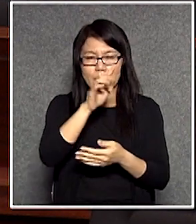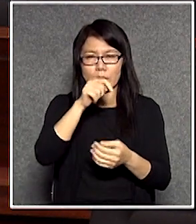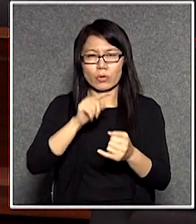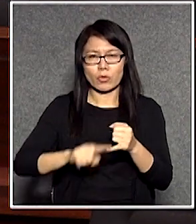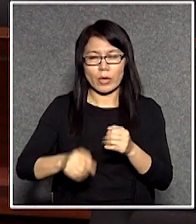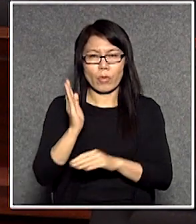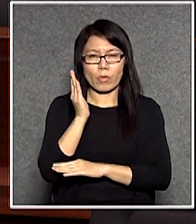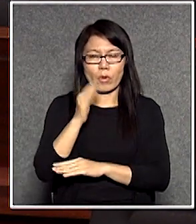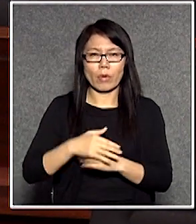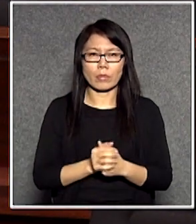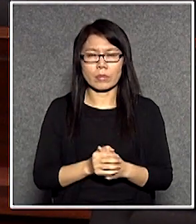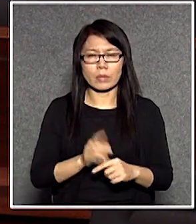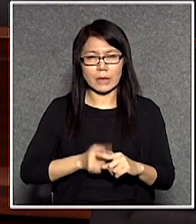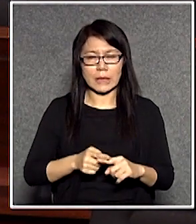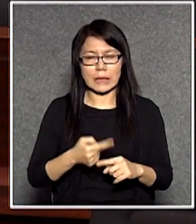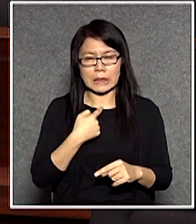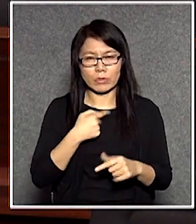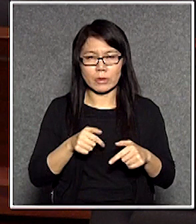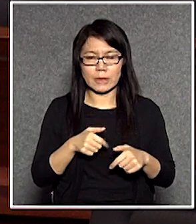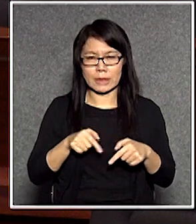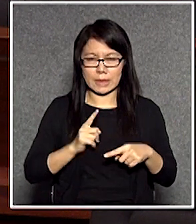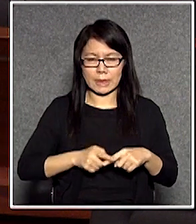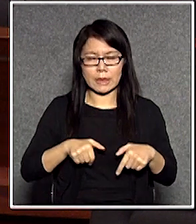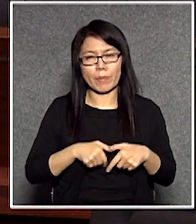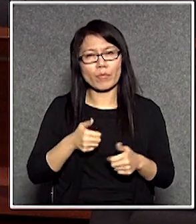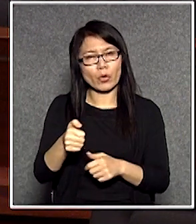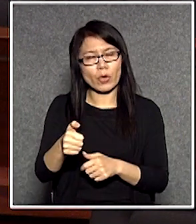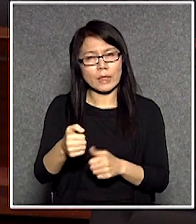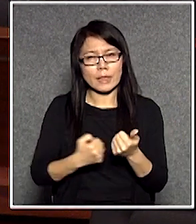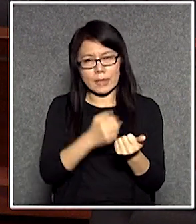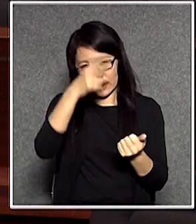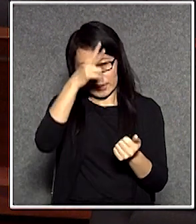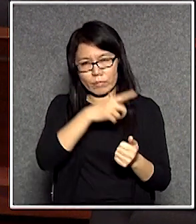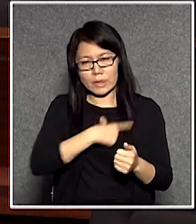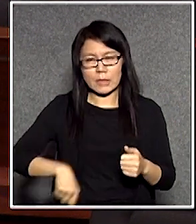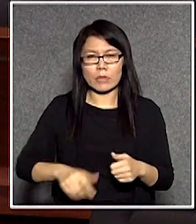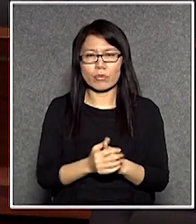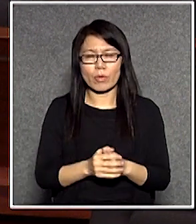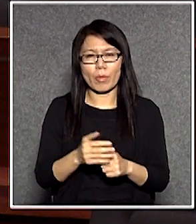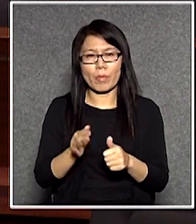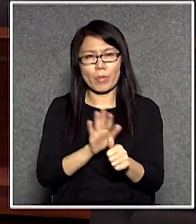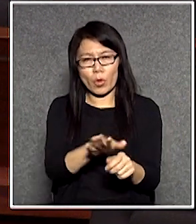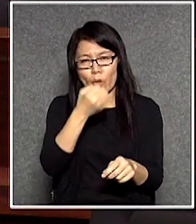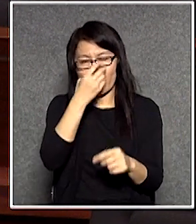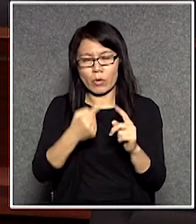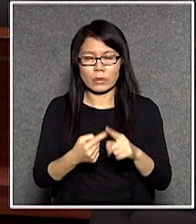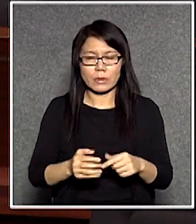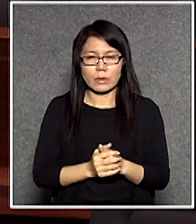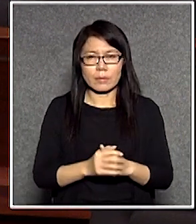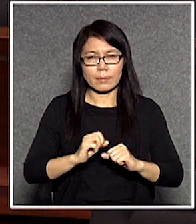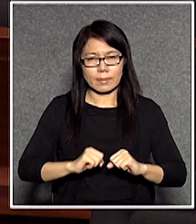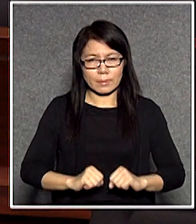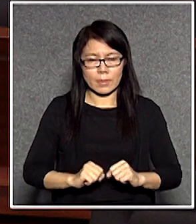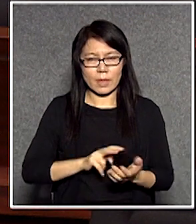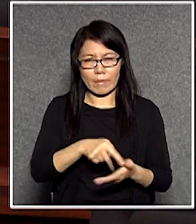發言了，我真的要衷心多謝和感激建制派同事呢 為了香港市民堅守立法